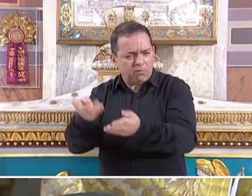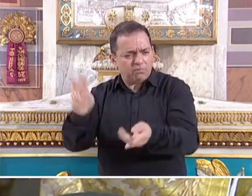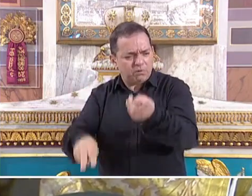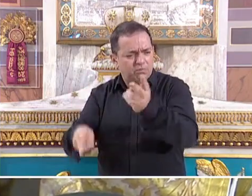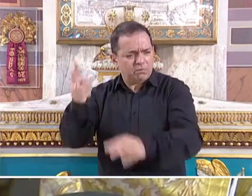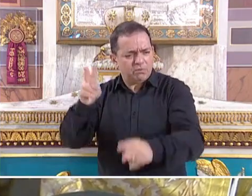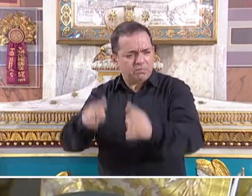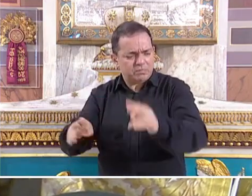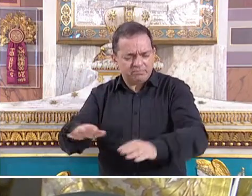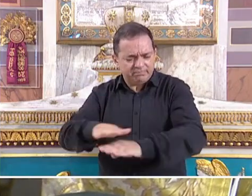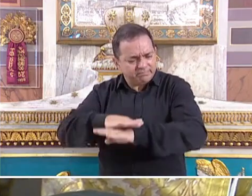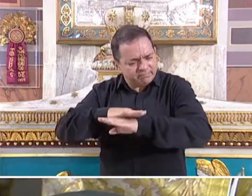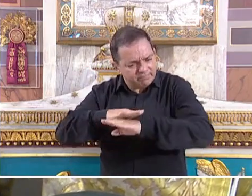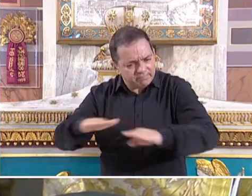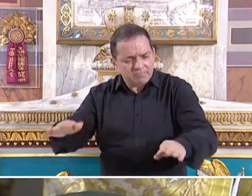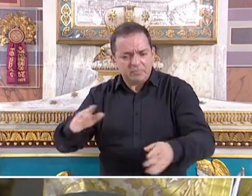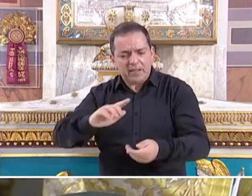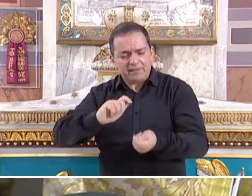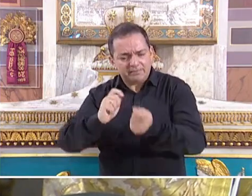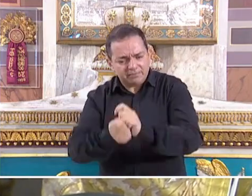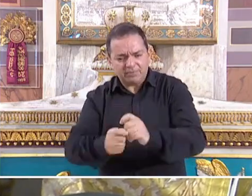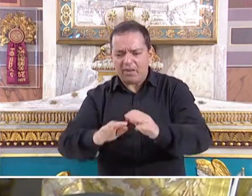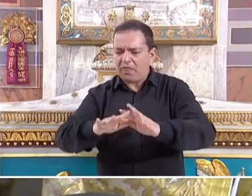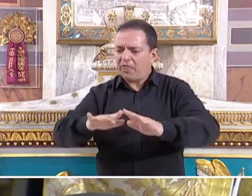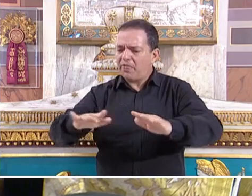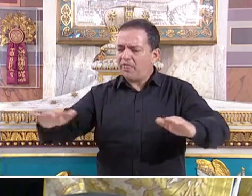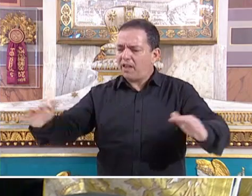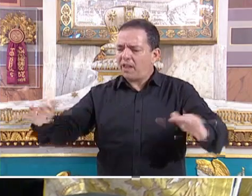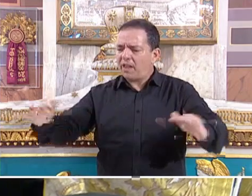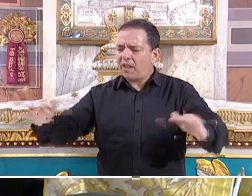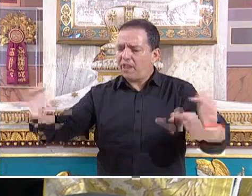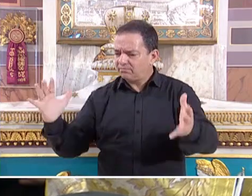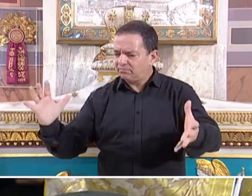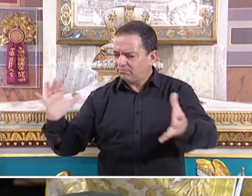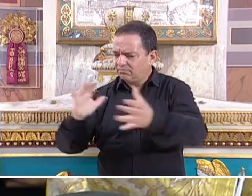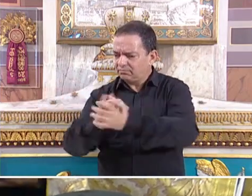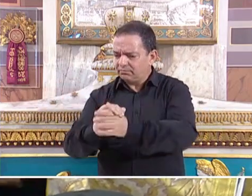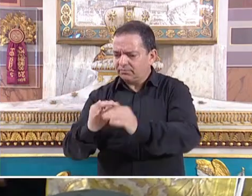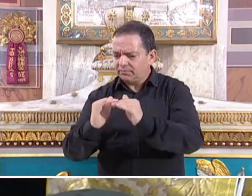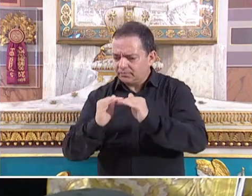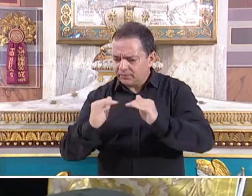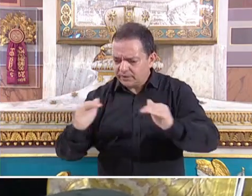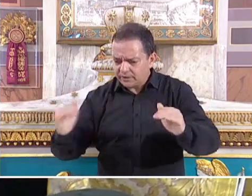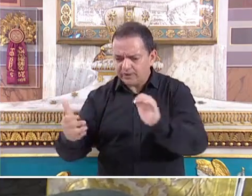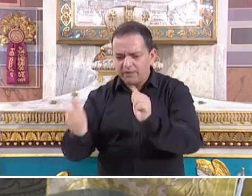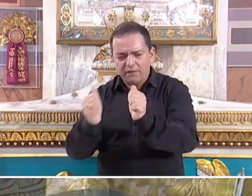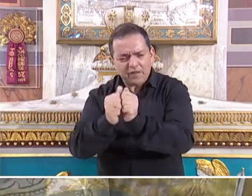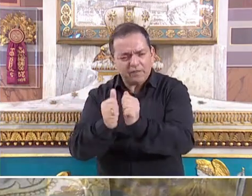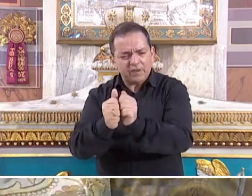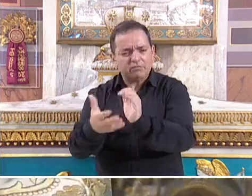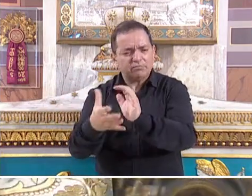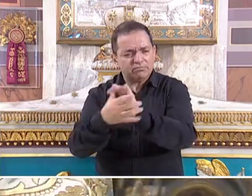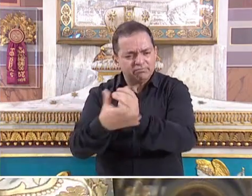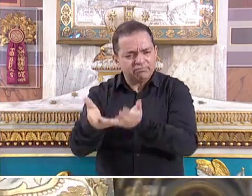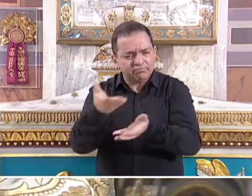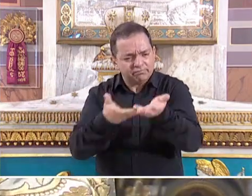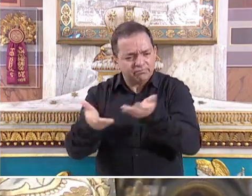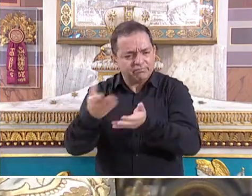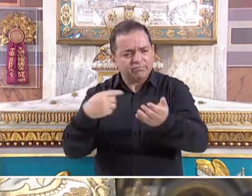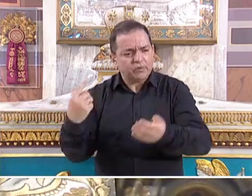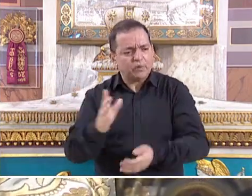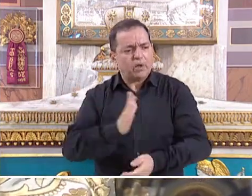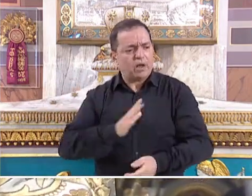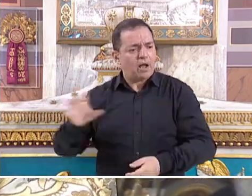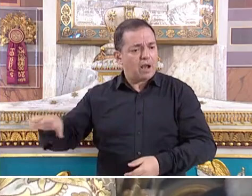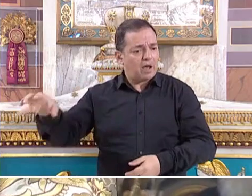είναι θάλασσα ειρήνης, θάλασσα της συμφιλίωσης των λαών. Με